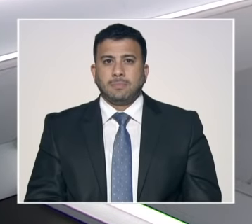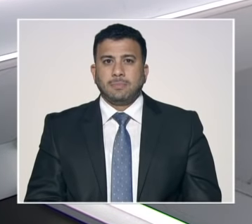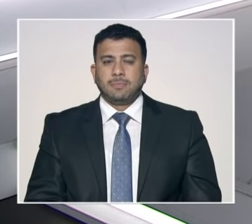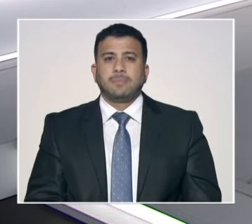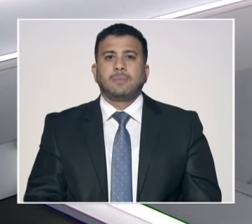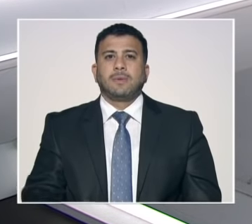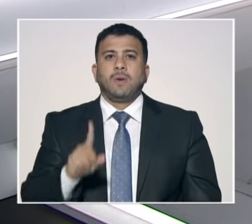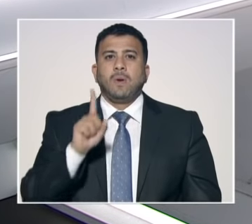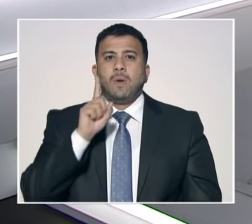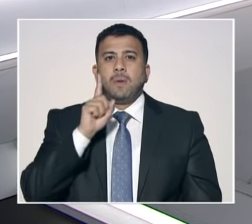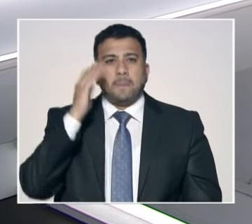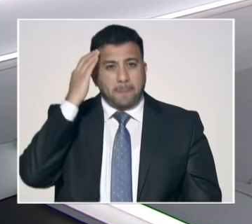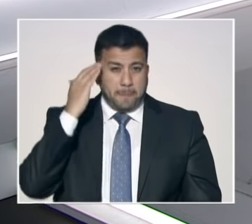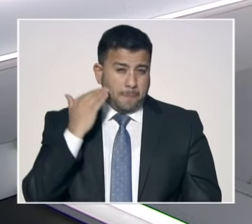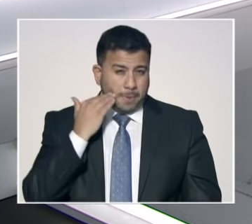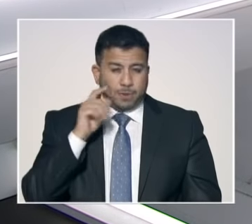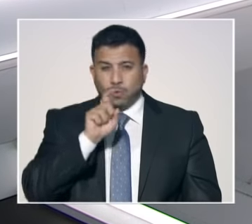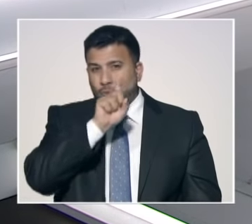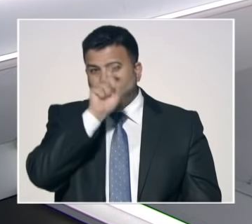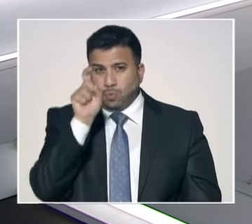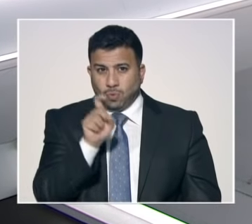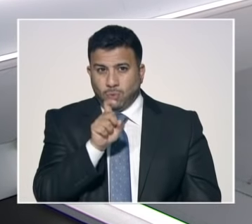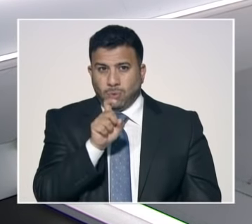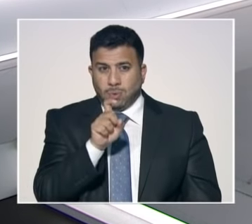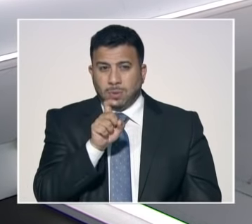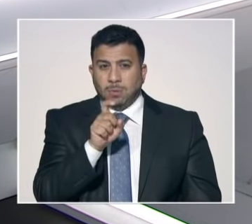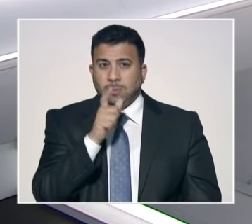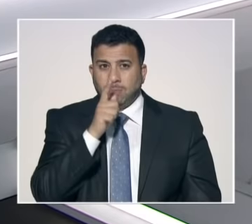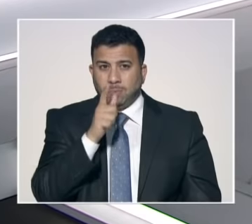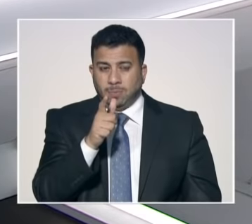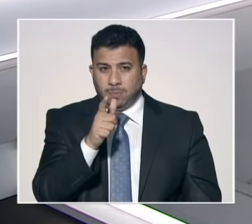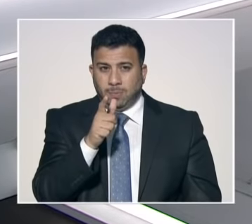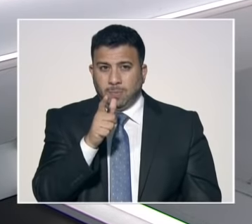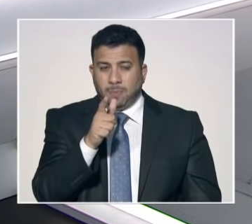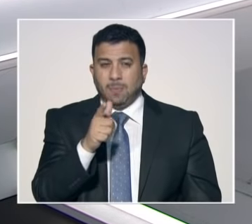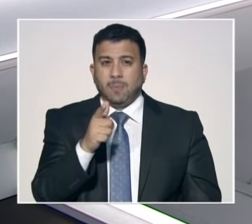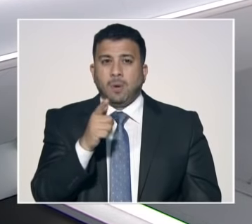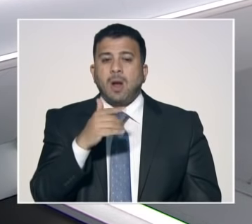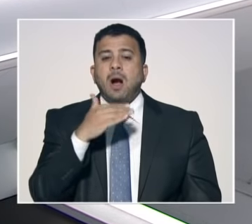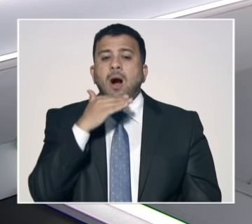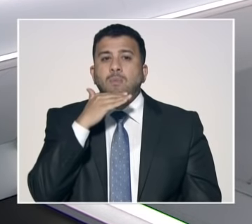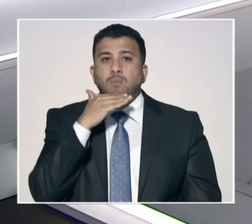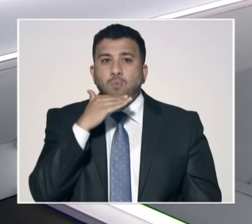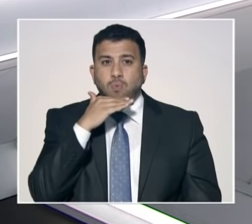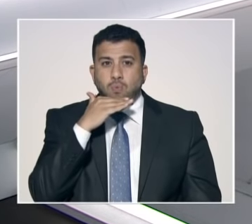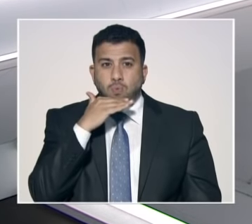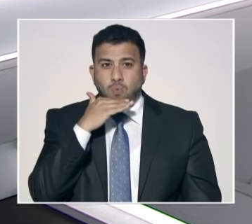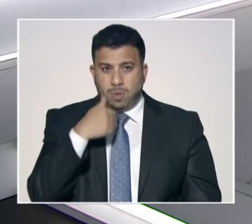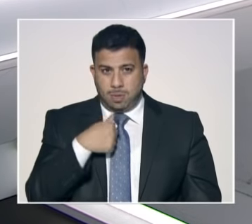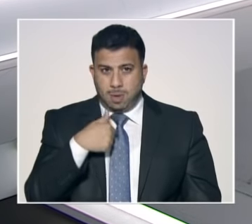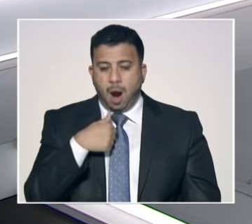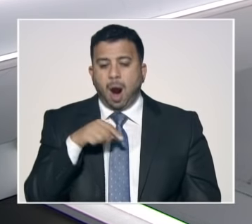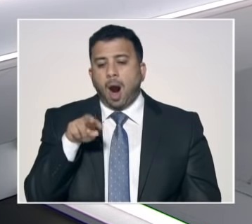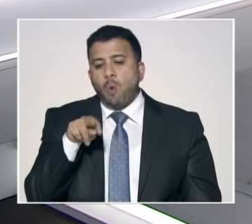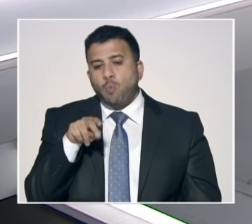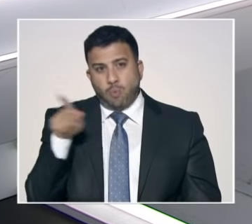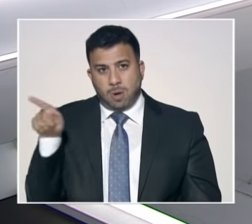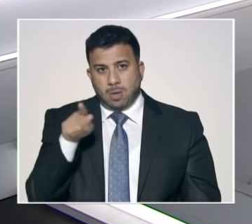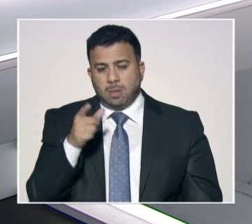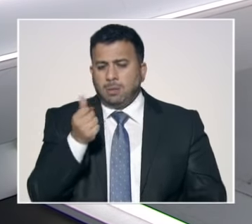تقول والدها كان مشارك، أخوه يعني عم أم يحيى، تقول في كل شيء كل